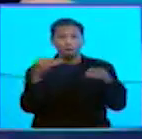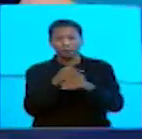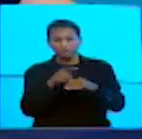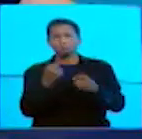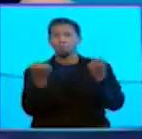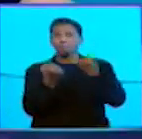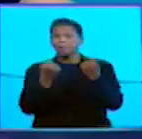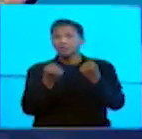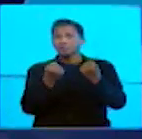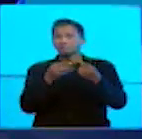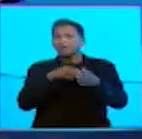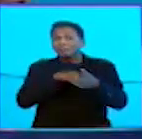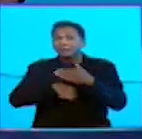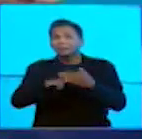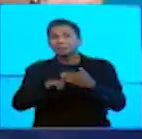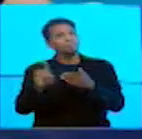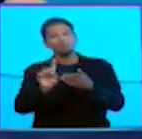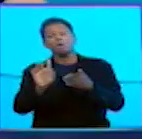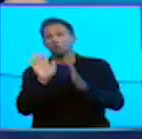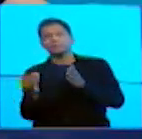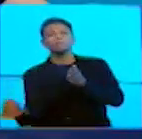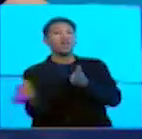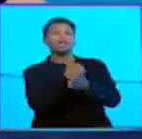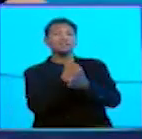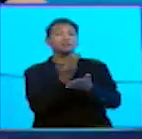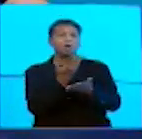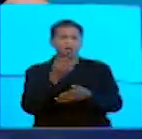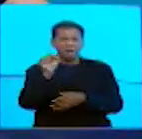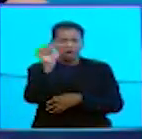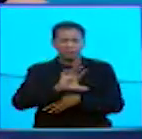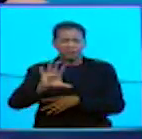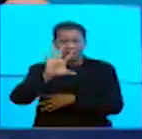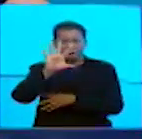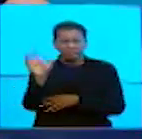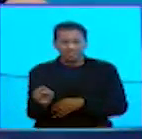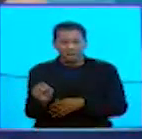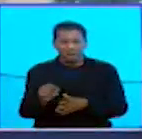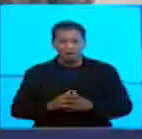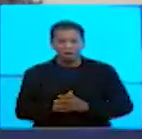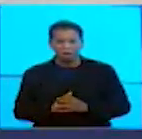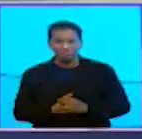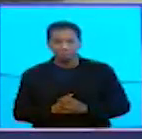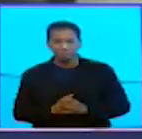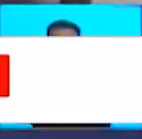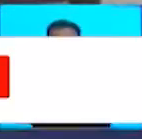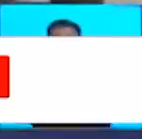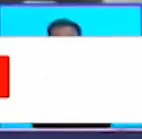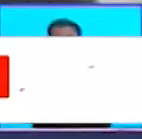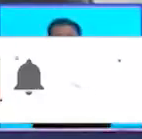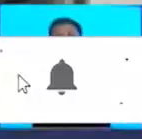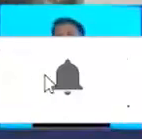yang tidak boleh melintas diputar balikan ke arah Pakubuwono dan Asia Afrika. Ya pemirsa,